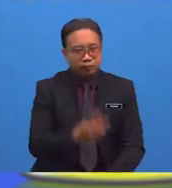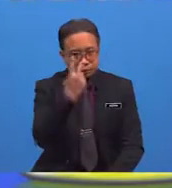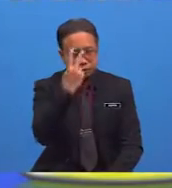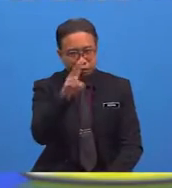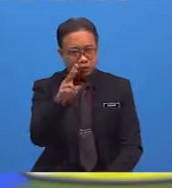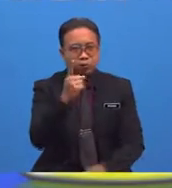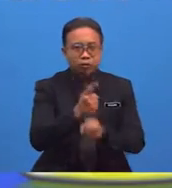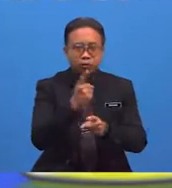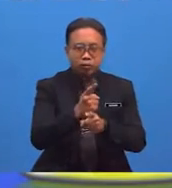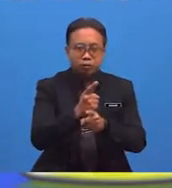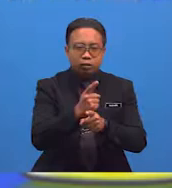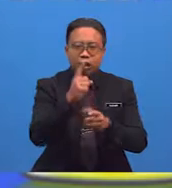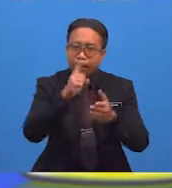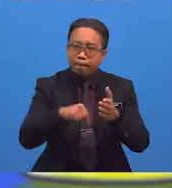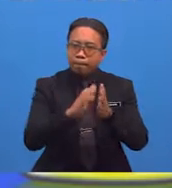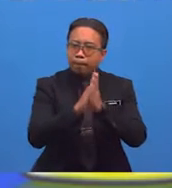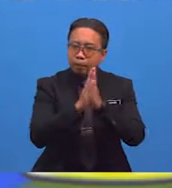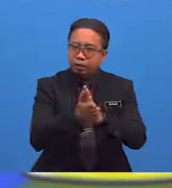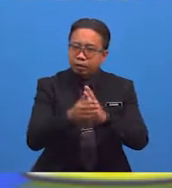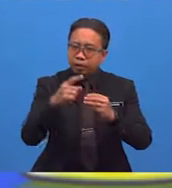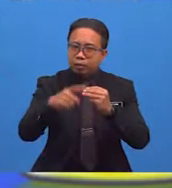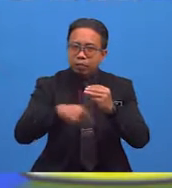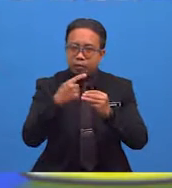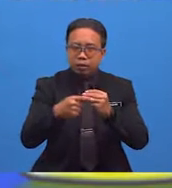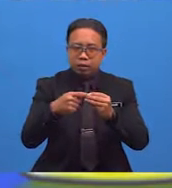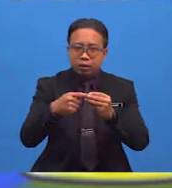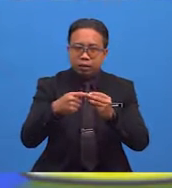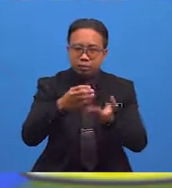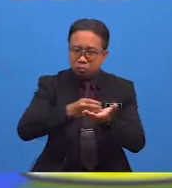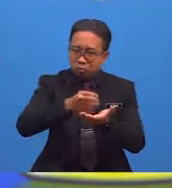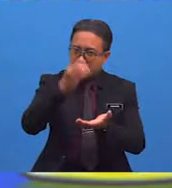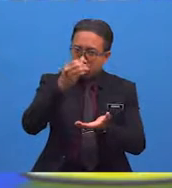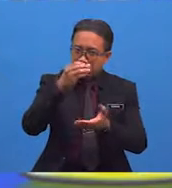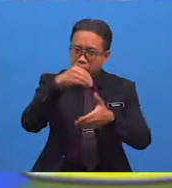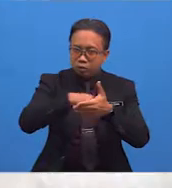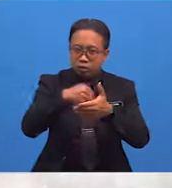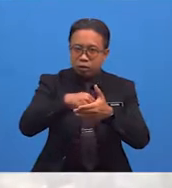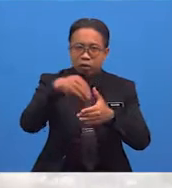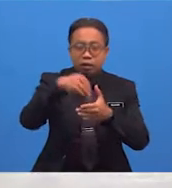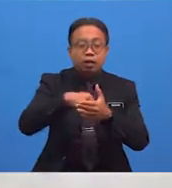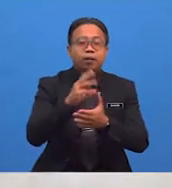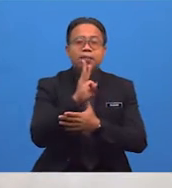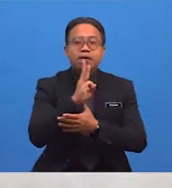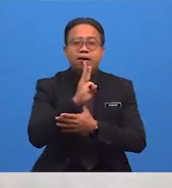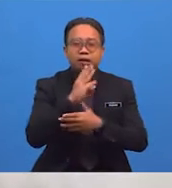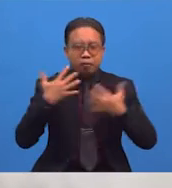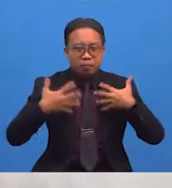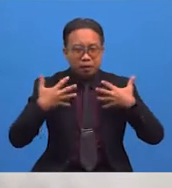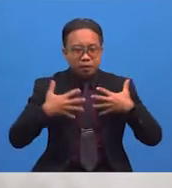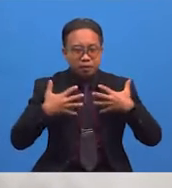Perhatikan betul-betul apa yang berlaku apabila kelalang kon ini dimasukkan ke dalam air panas.